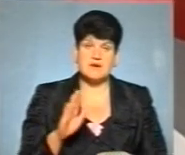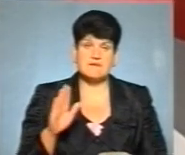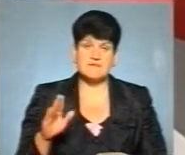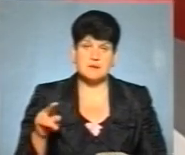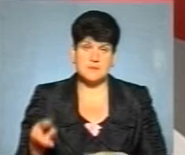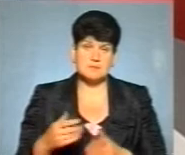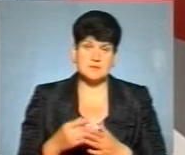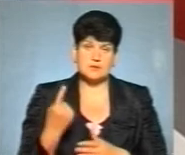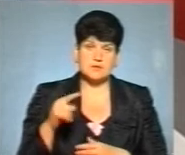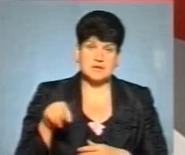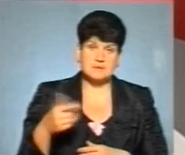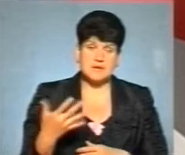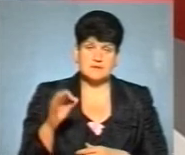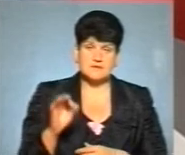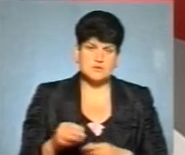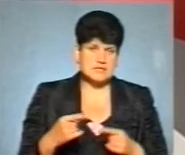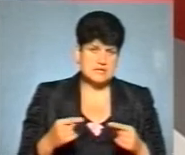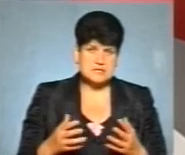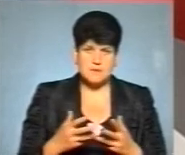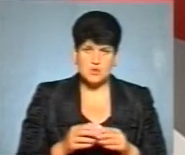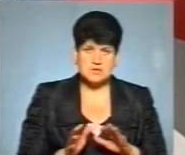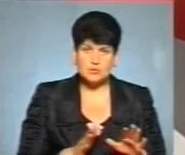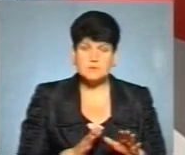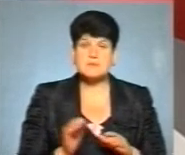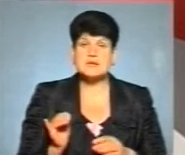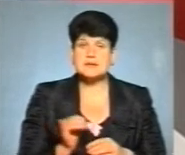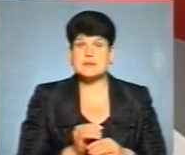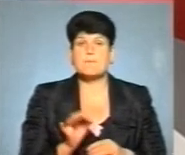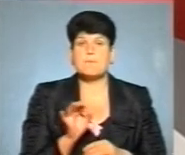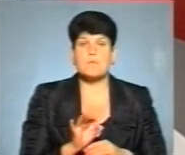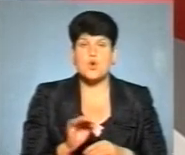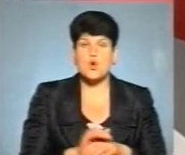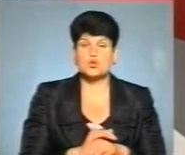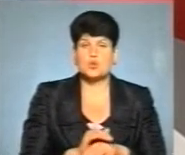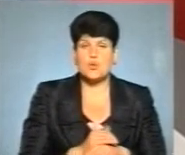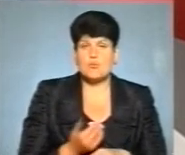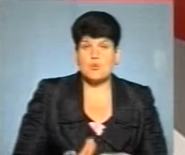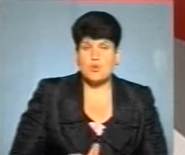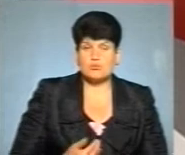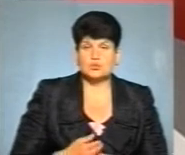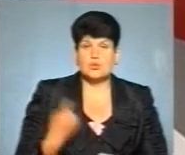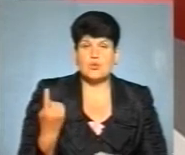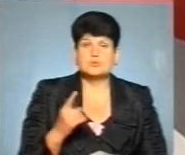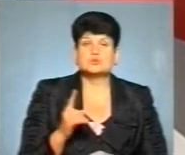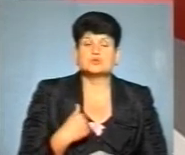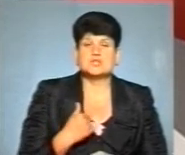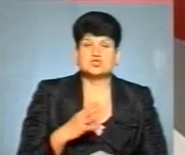приблизно 1,5% за різними розрахунками. І, власне, про добробут області і про те, що нас